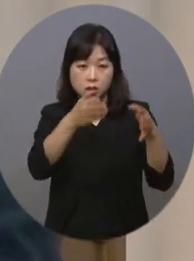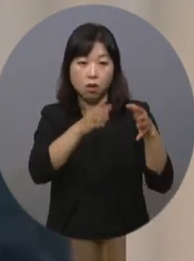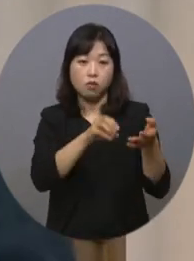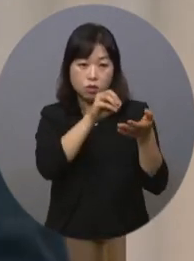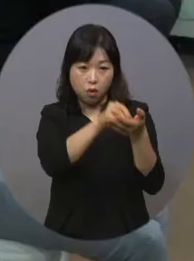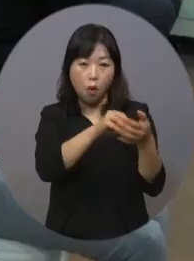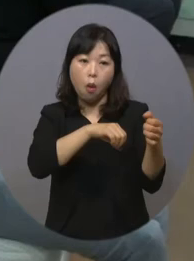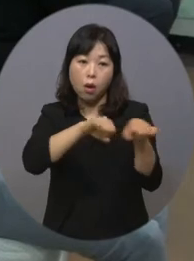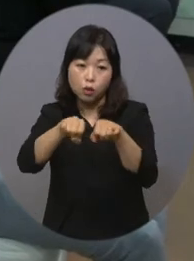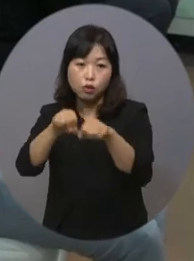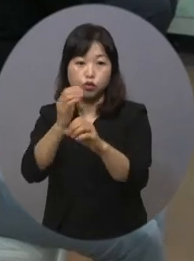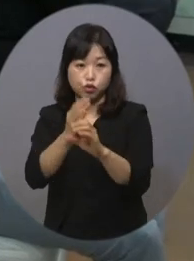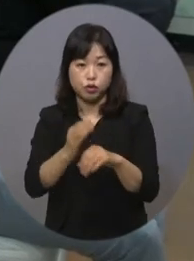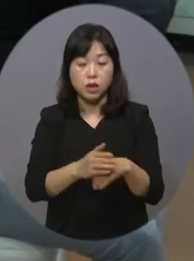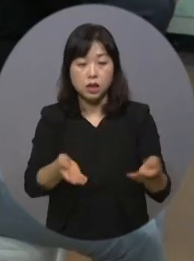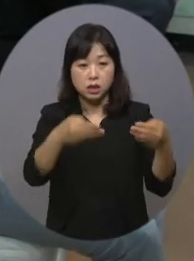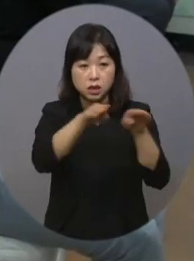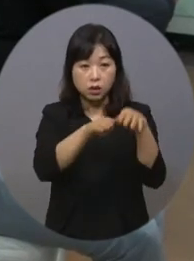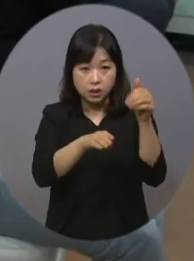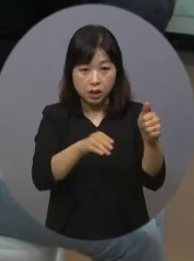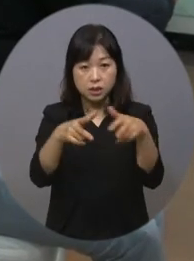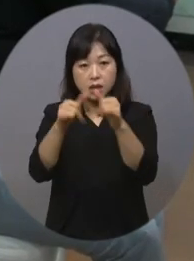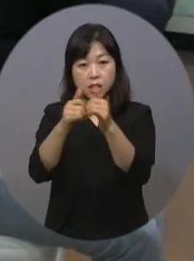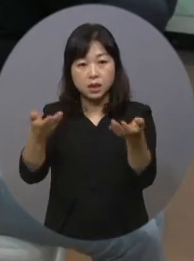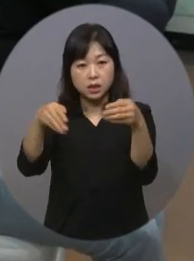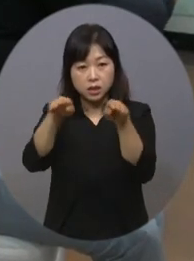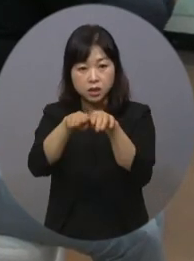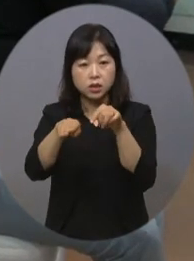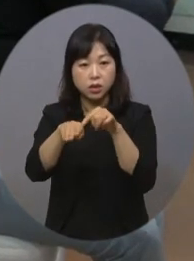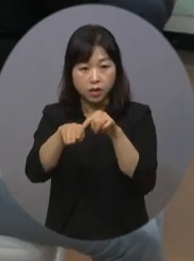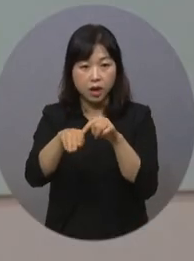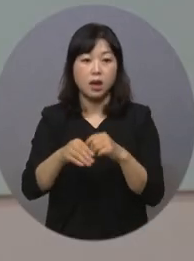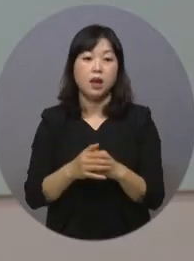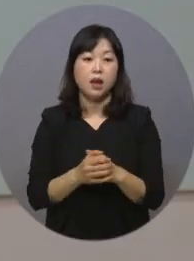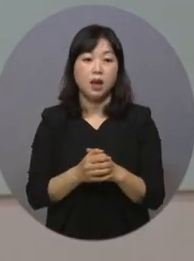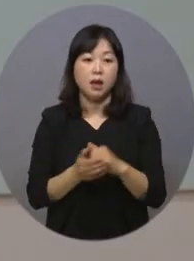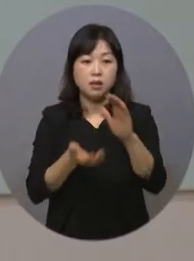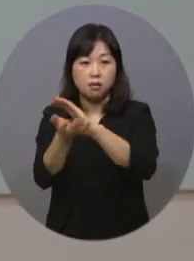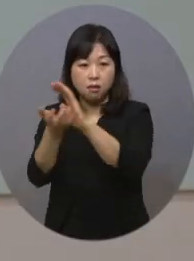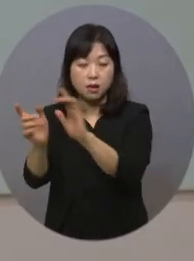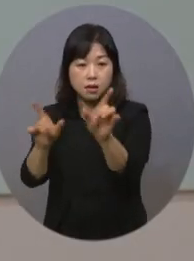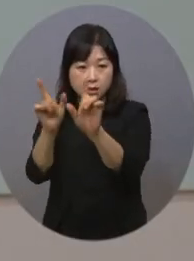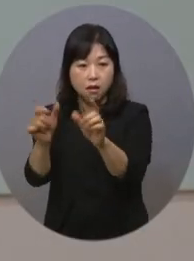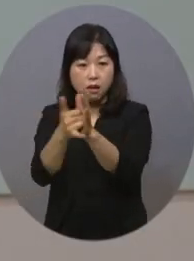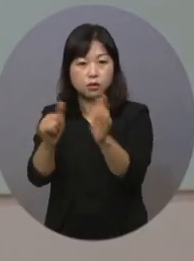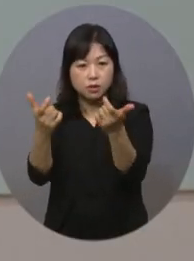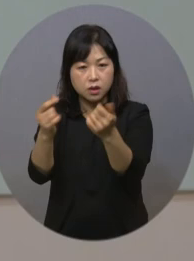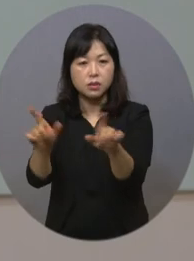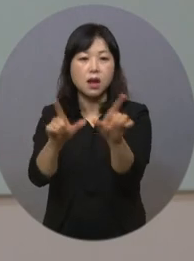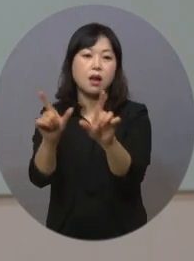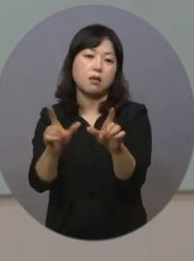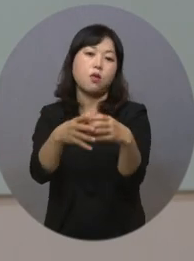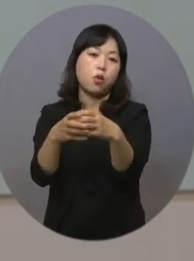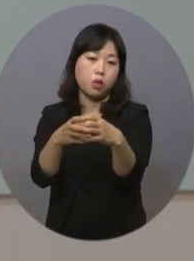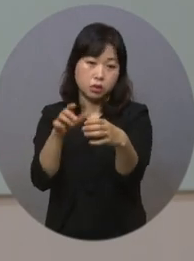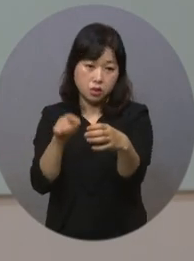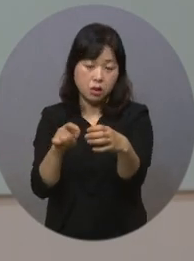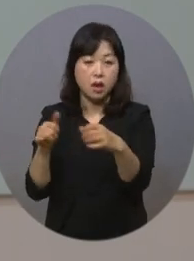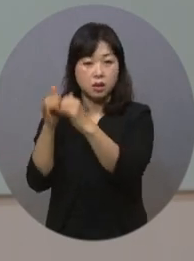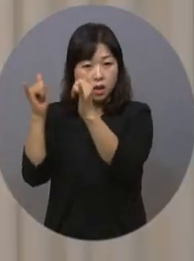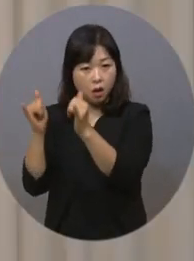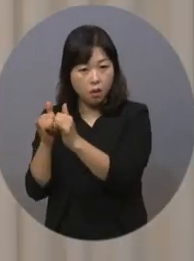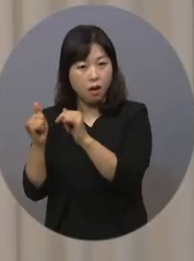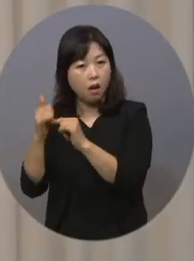있습니다. 시설장들과 장애인시설에 보금자리를 들고 가족같이 살아가는 공동체와의 사회적 합의를